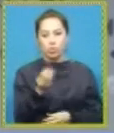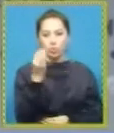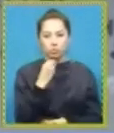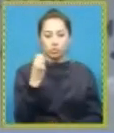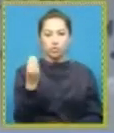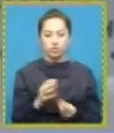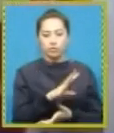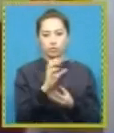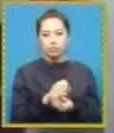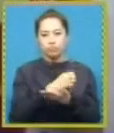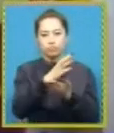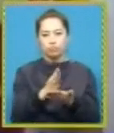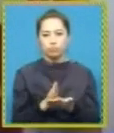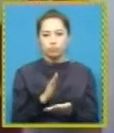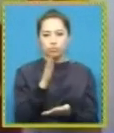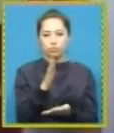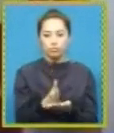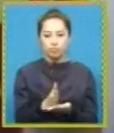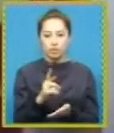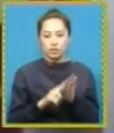балабақшамен қамту көрсеткіші бүгінде